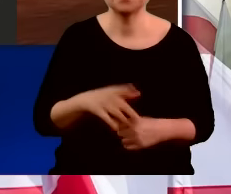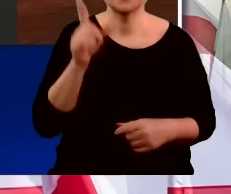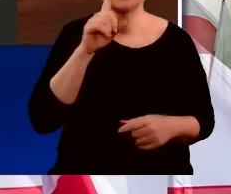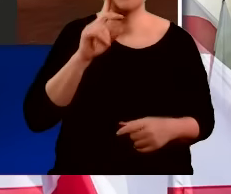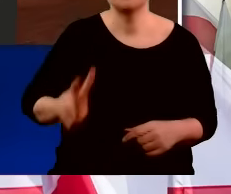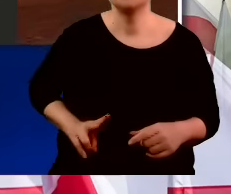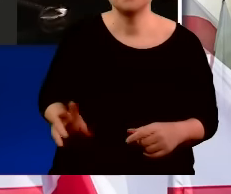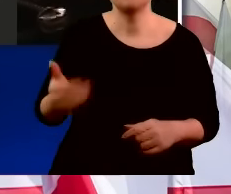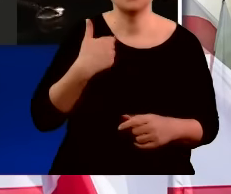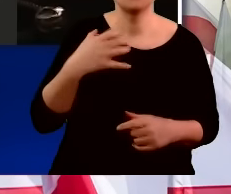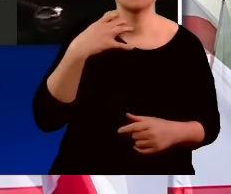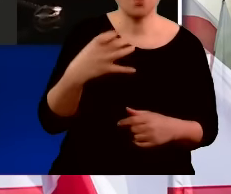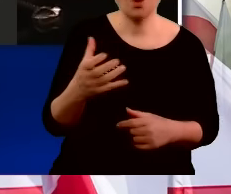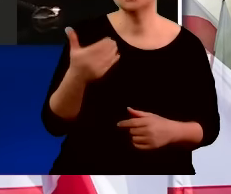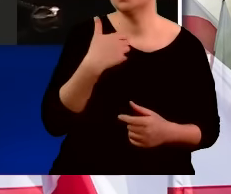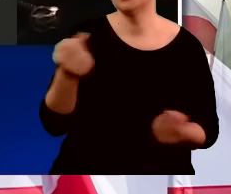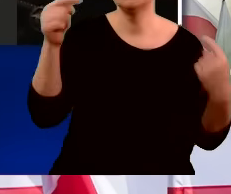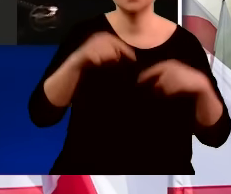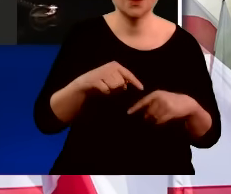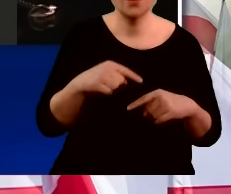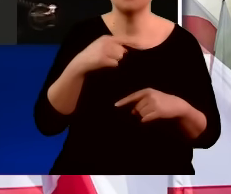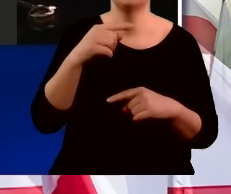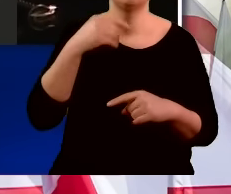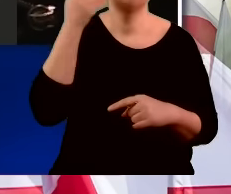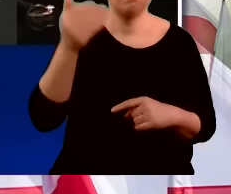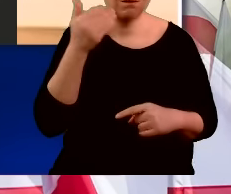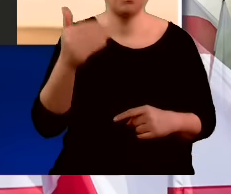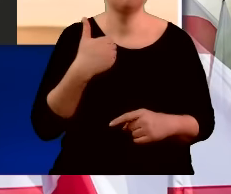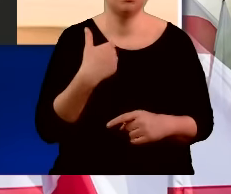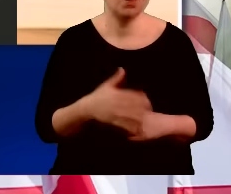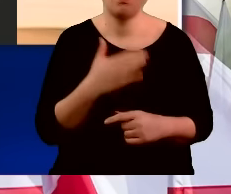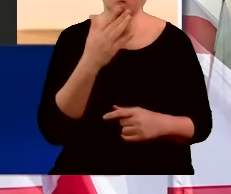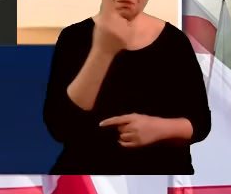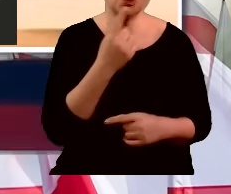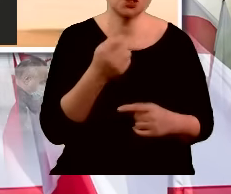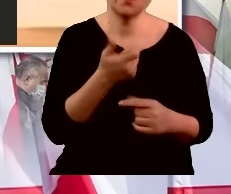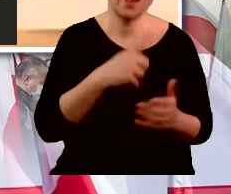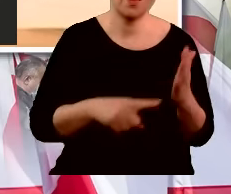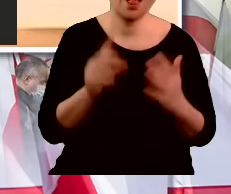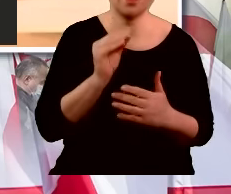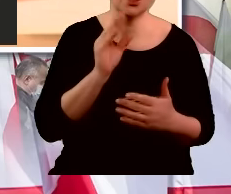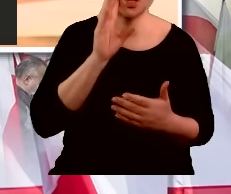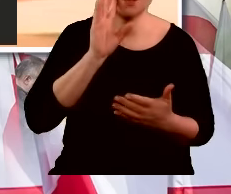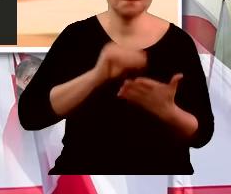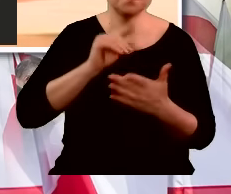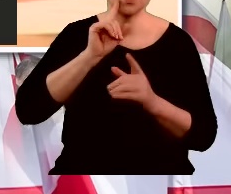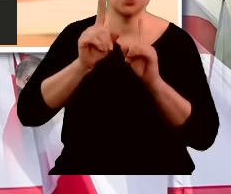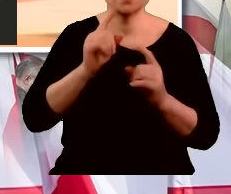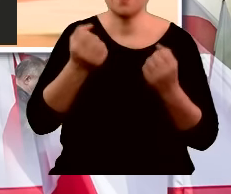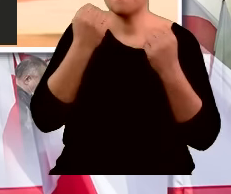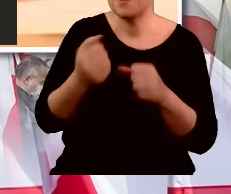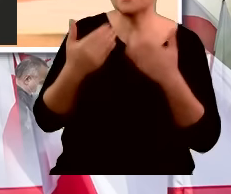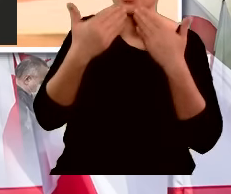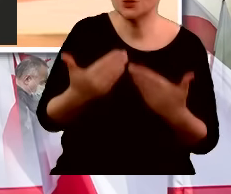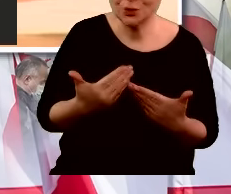naszymi gośćmi, udzielali wypowiedzi. Myślę, że nieraz jeszcze będziemy na ten temat rozmawiać. Panie doktorze, ja bardzo dziękuję za